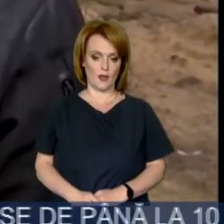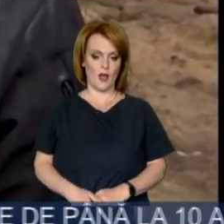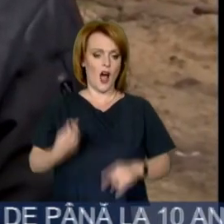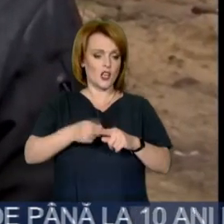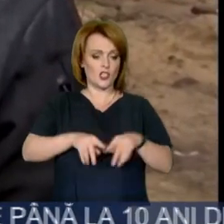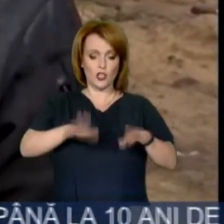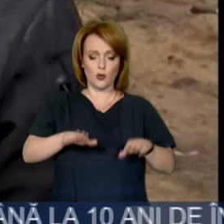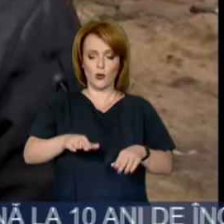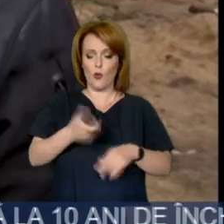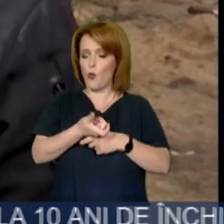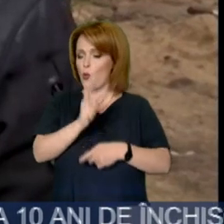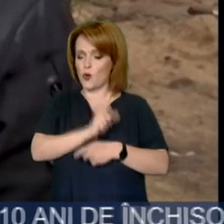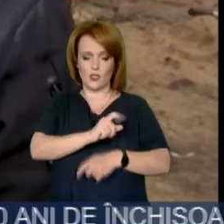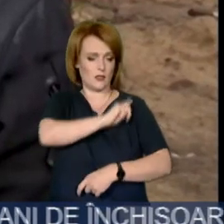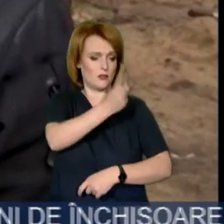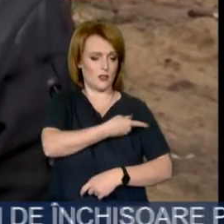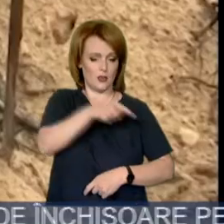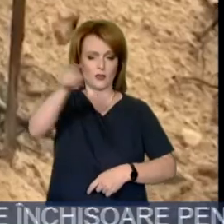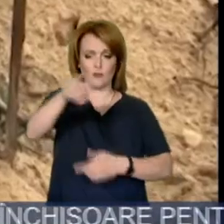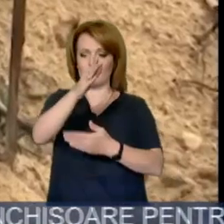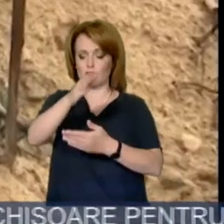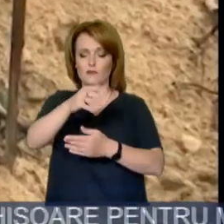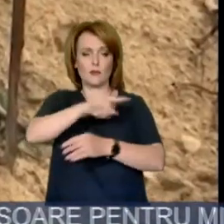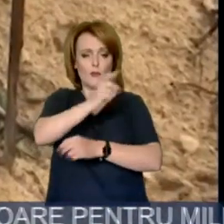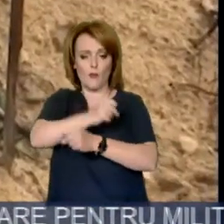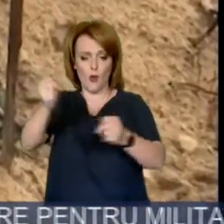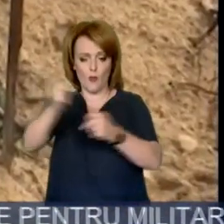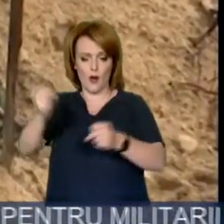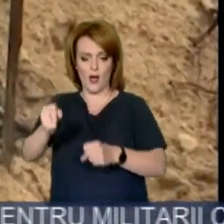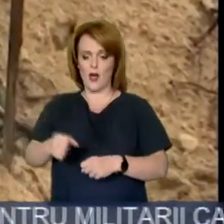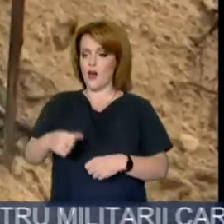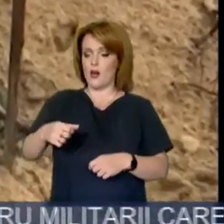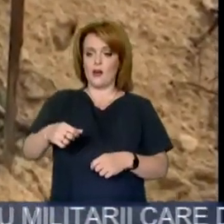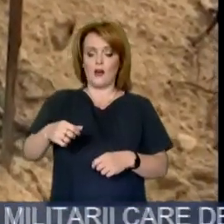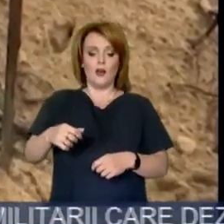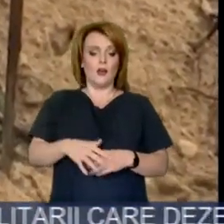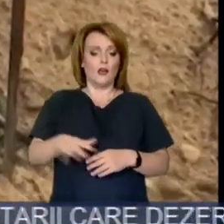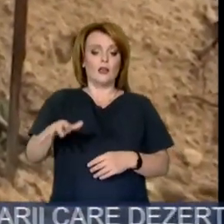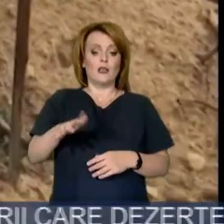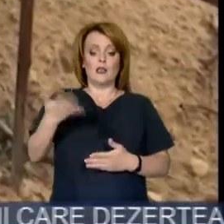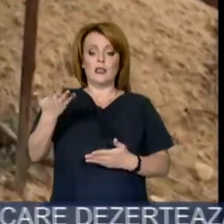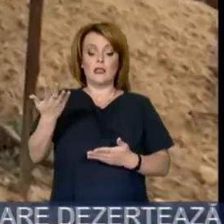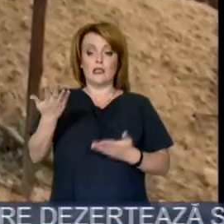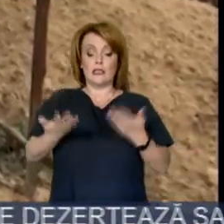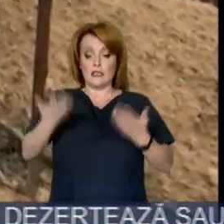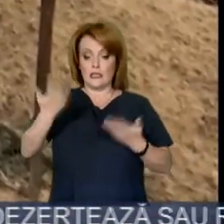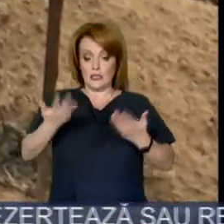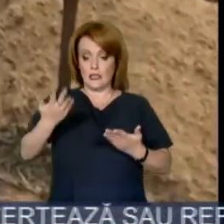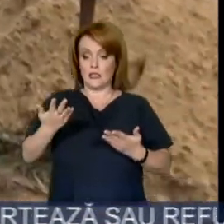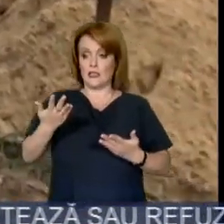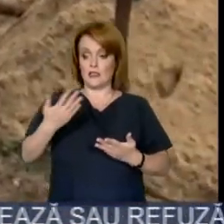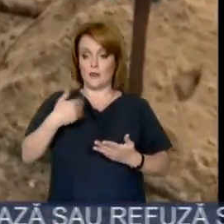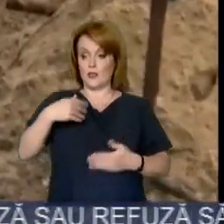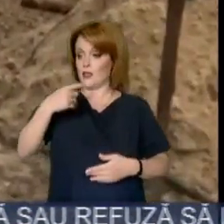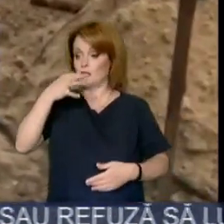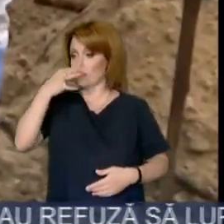aceste zone sunt puternic minate Dacă vom anunța Unde sunt aceste locuri oamenii ar merge să și caute rudele